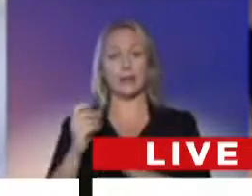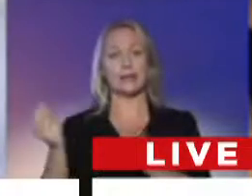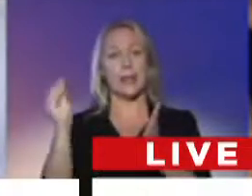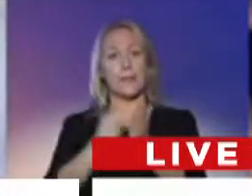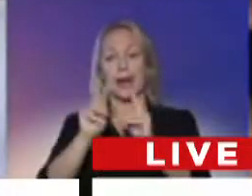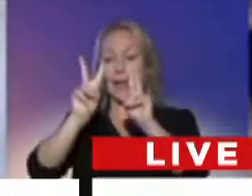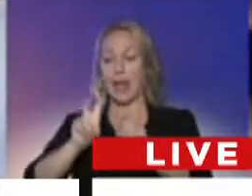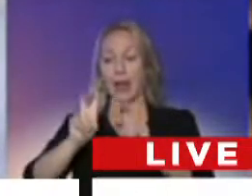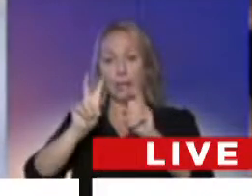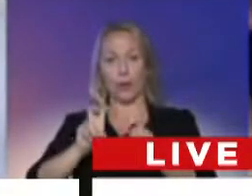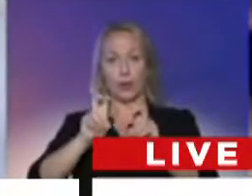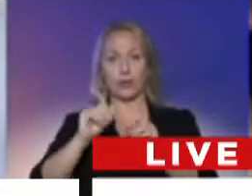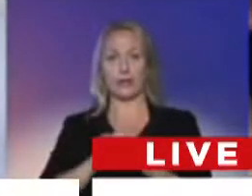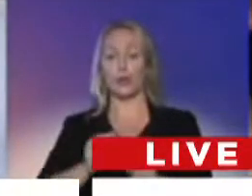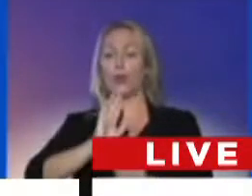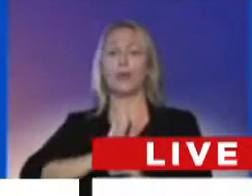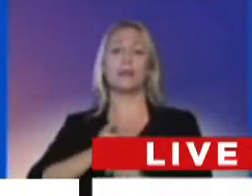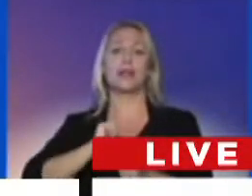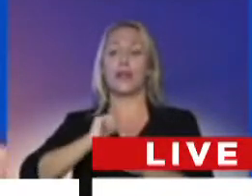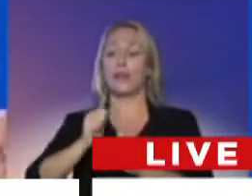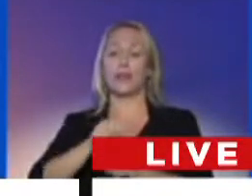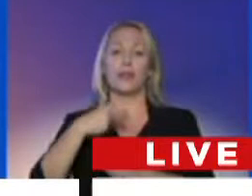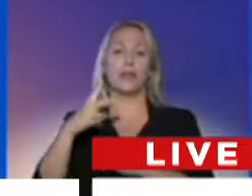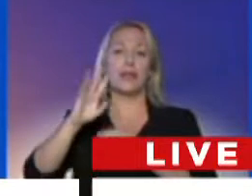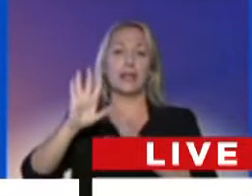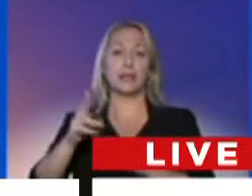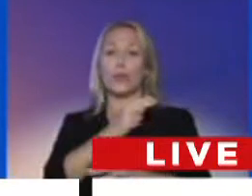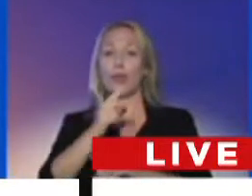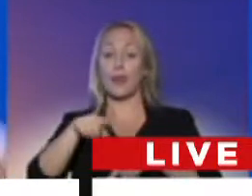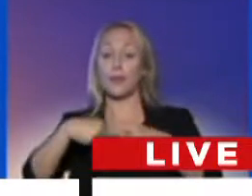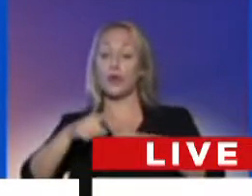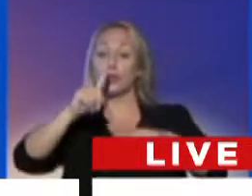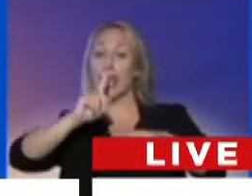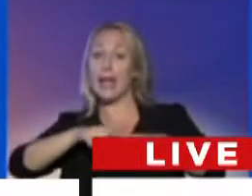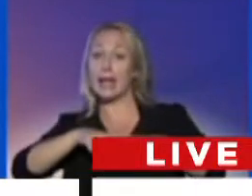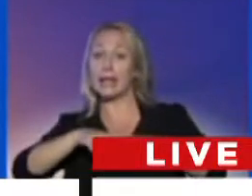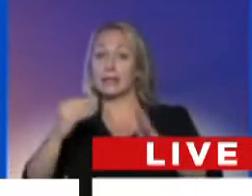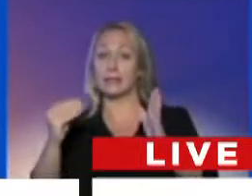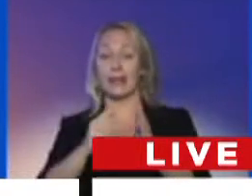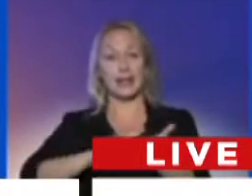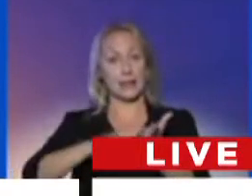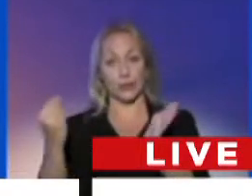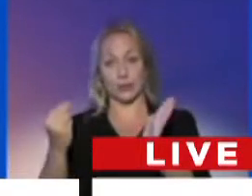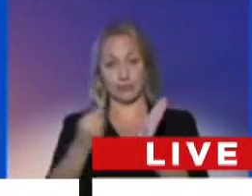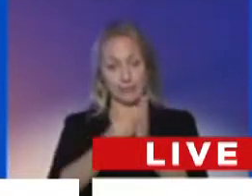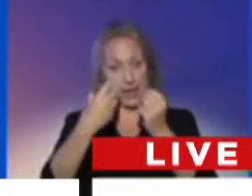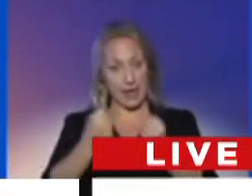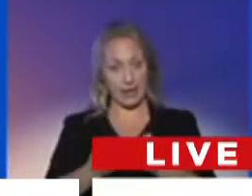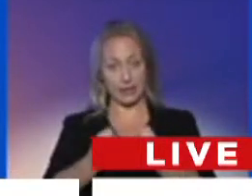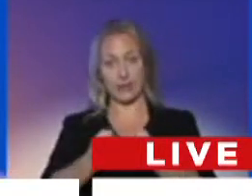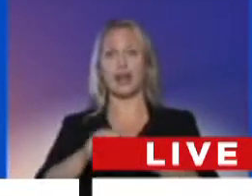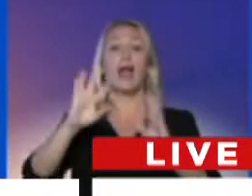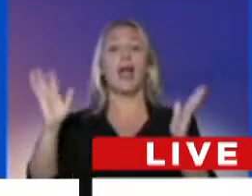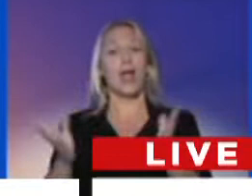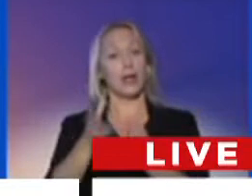πρόθεση να παρέμβουμε στην διαδικασία, στην νομοθεσία περί ηθαγένειας. Όποιος είναι όμως εγγεγραμμένος σε εκλογικό κατάλογο θα μπορεί